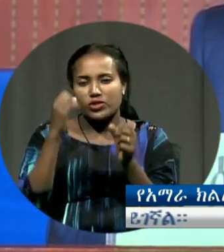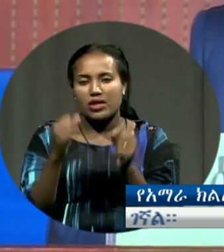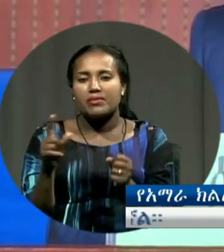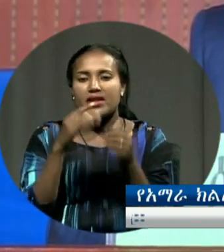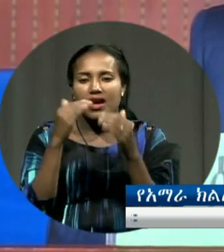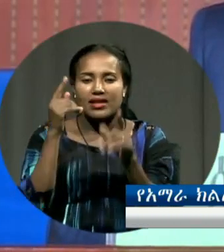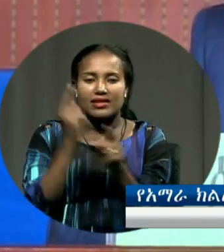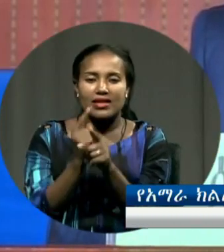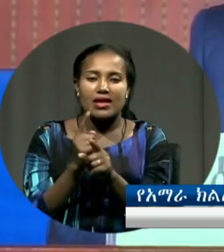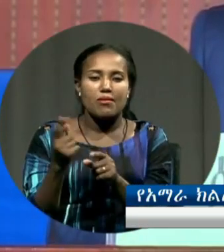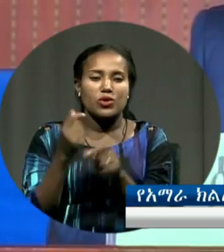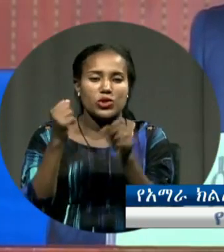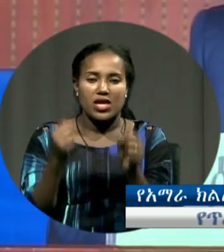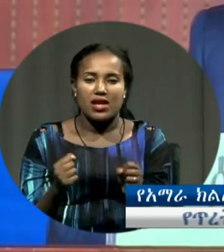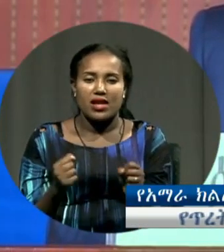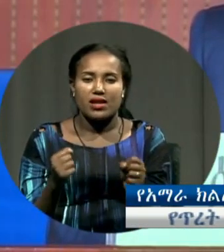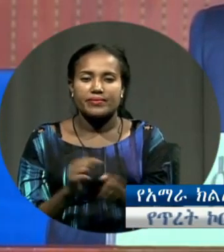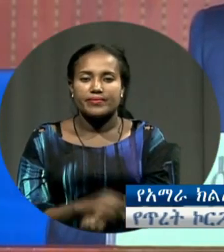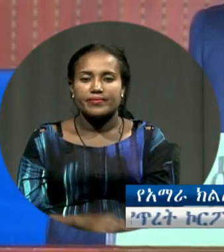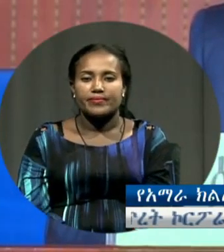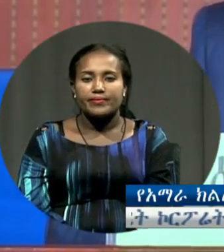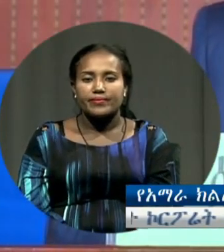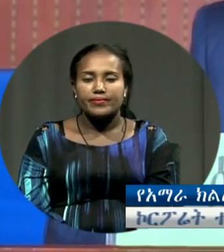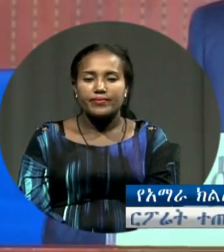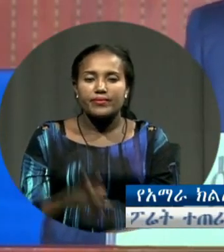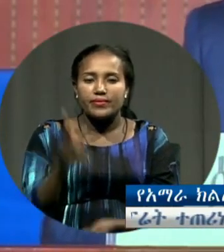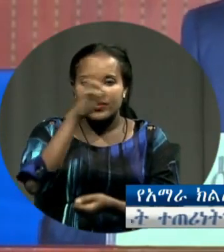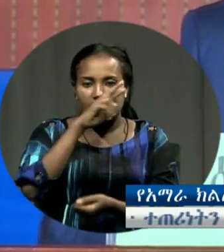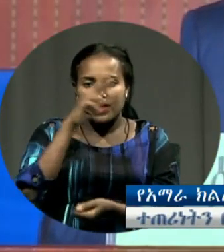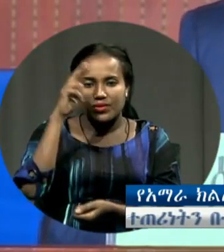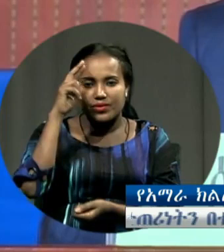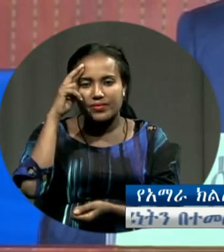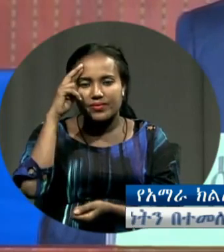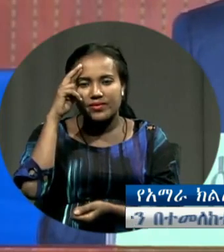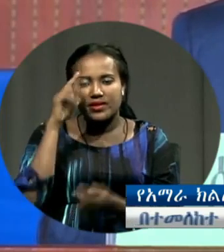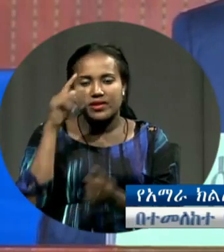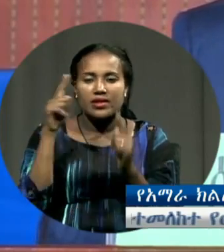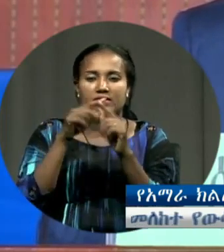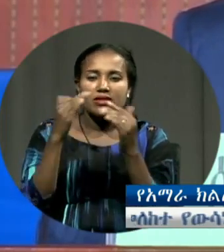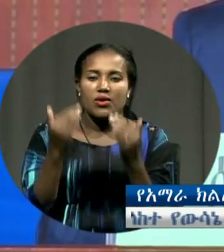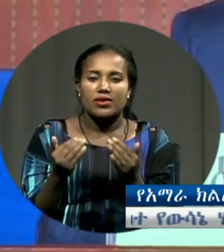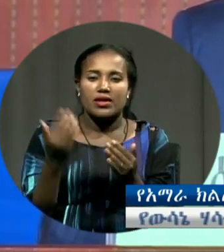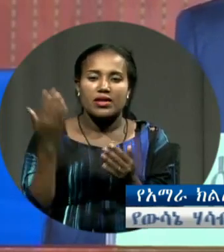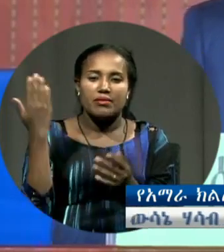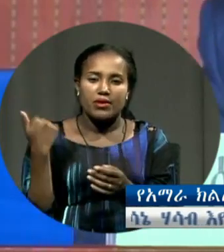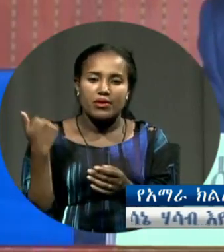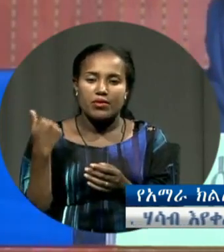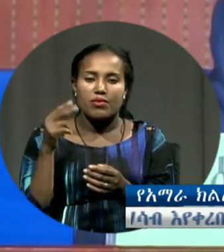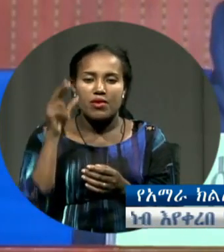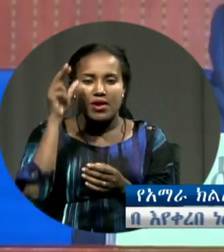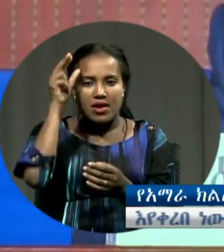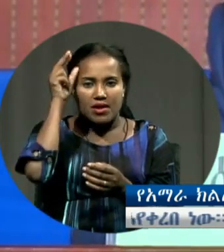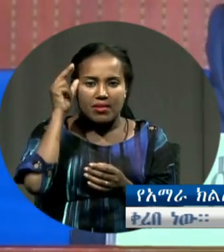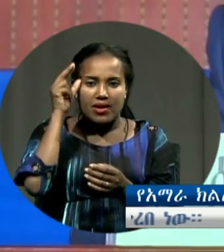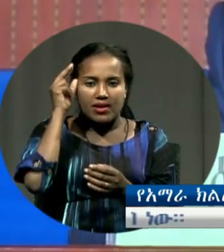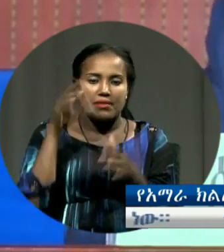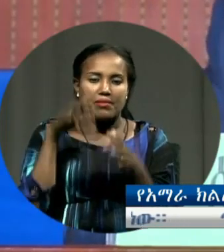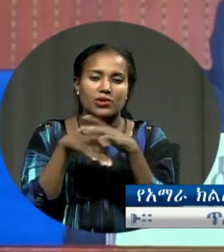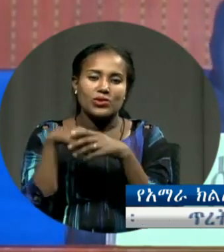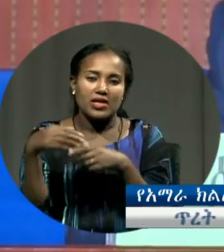ያህል እርግጠኛ መሆን ይቻላል? ምክንያቱም እስካሁን ከነበረው ባህል